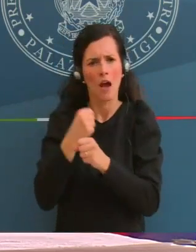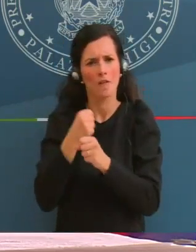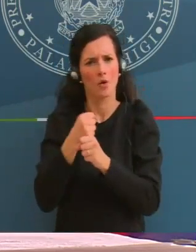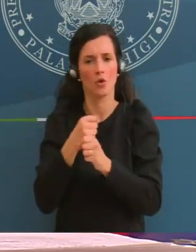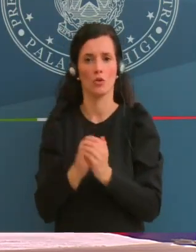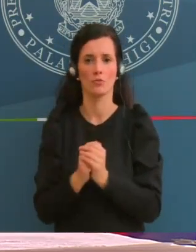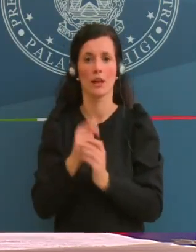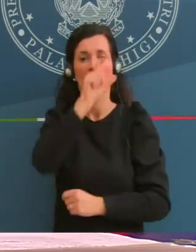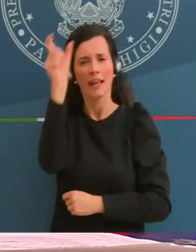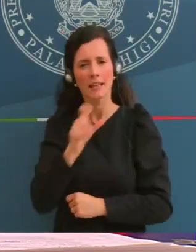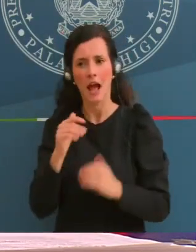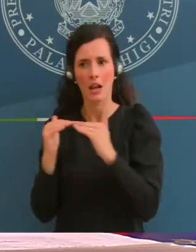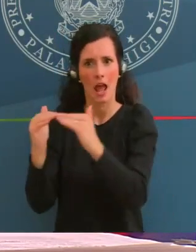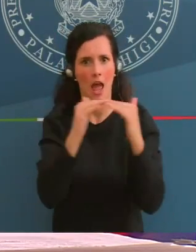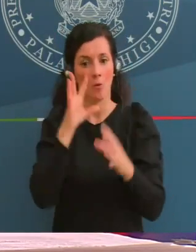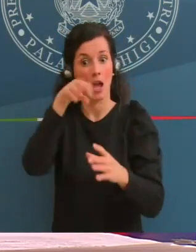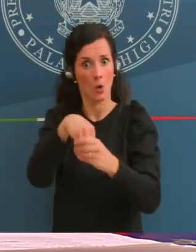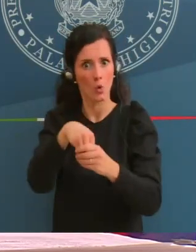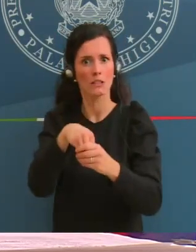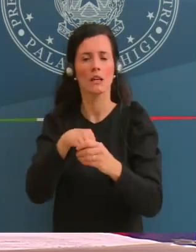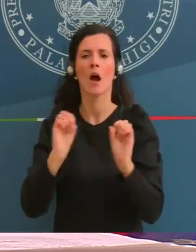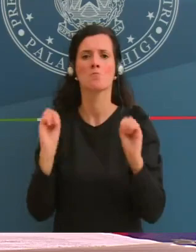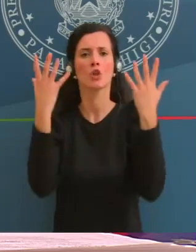ma soprattutto con la nostra determinazione